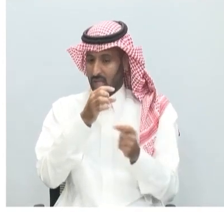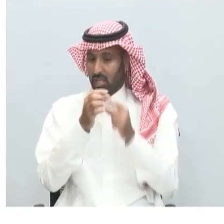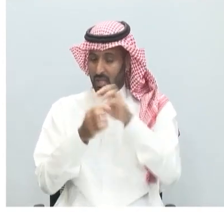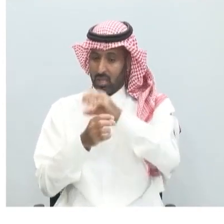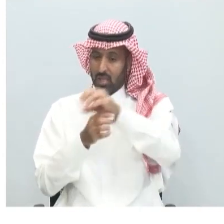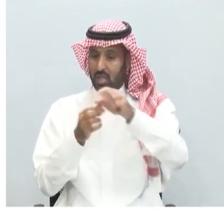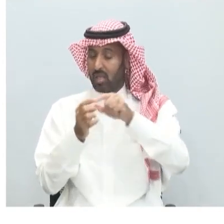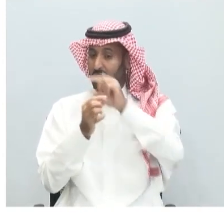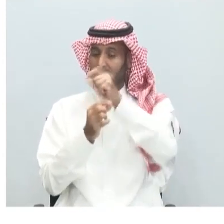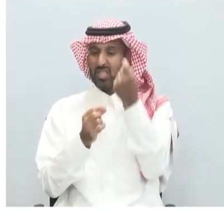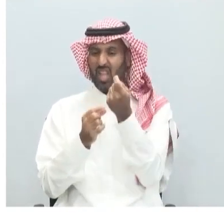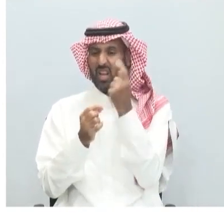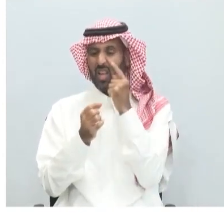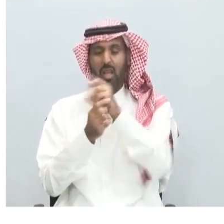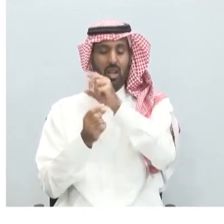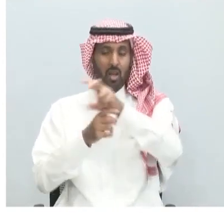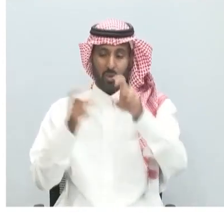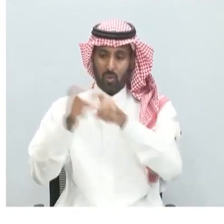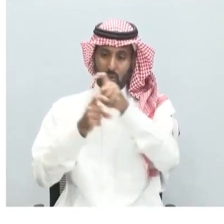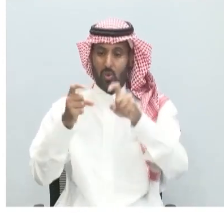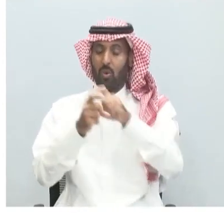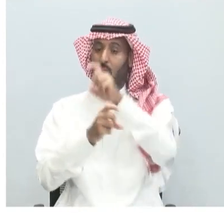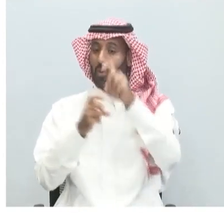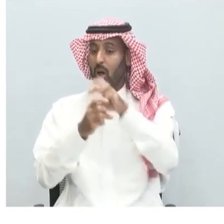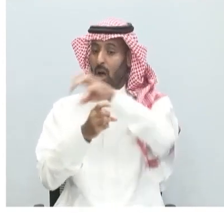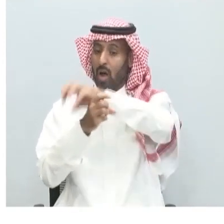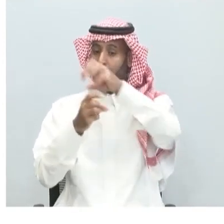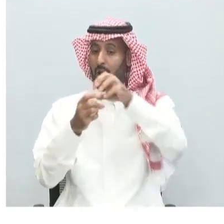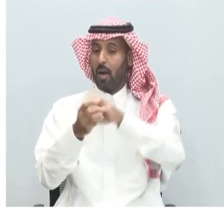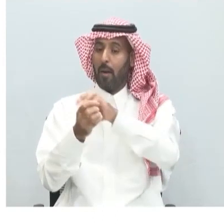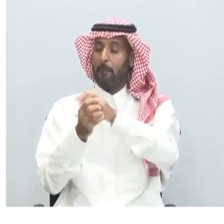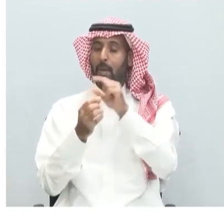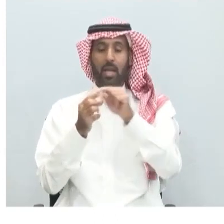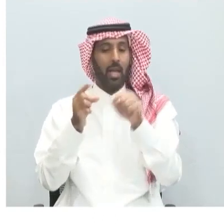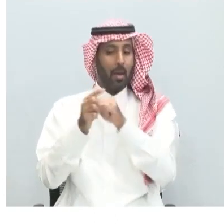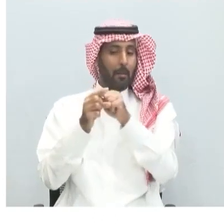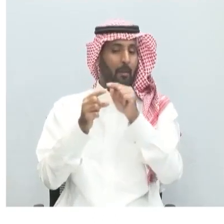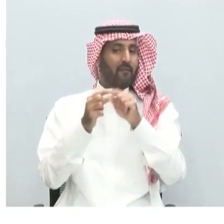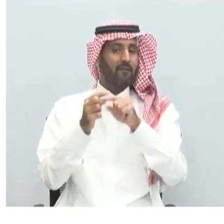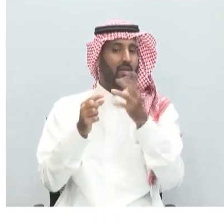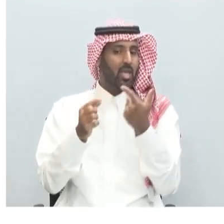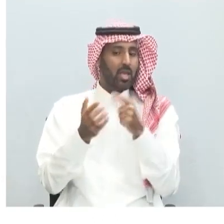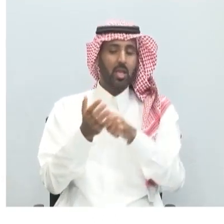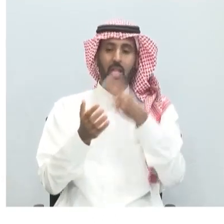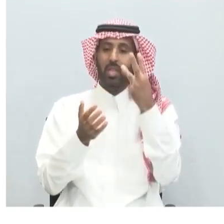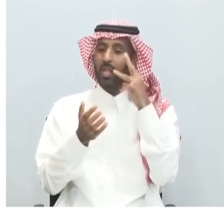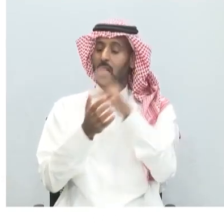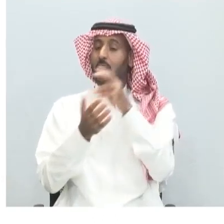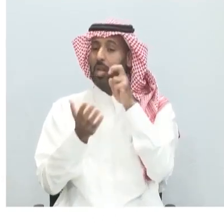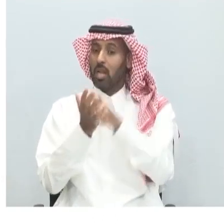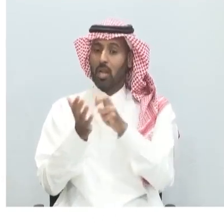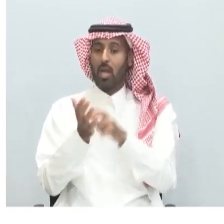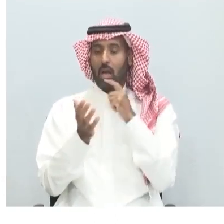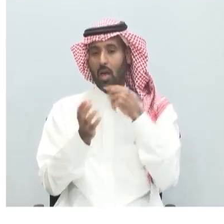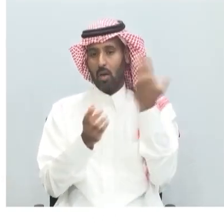التوزيع الالكتروني الفكره الرئيسه فيه يحدد التوزيع الالكتروني في الذرات او يحدد من خلال ثلاثه قواعد